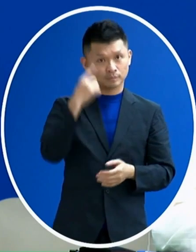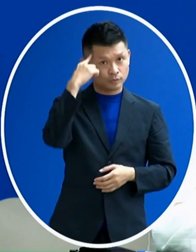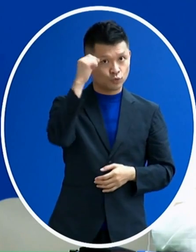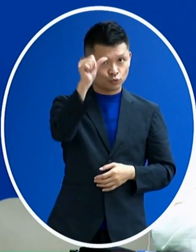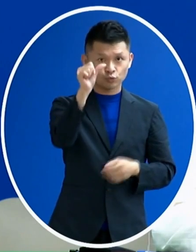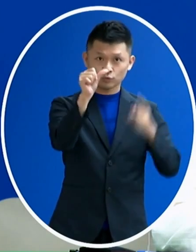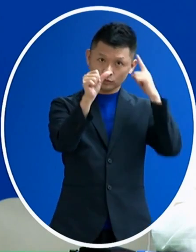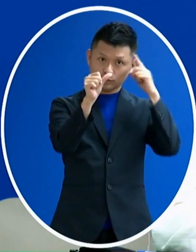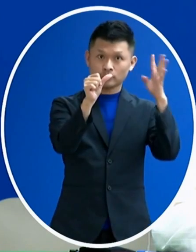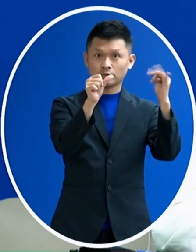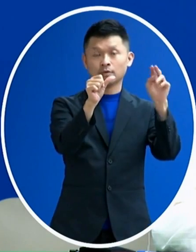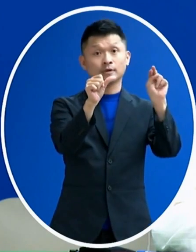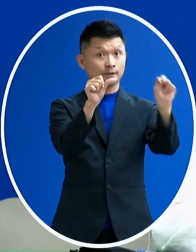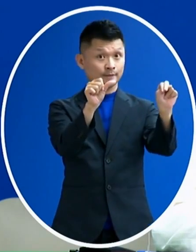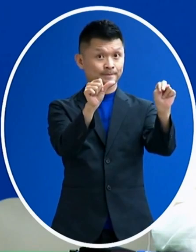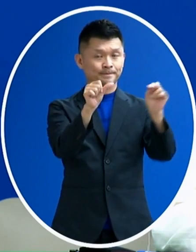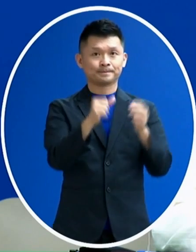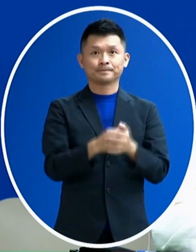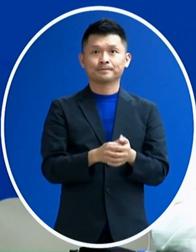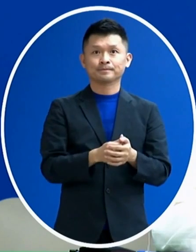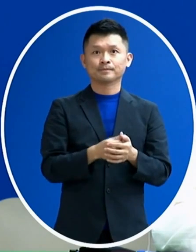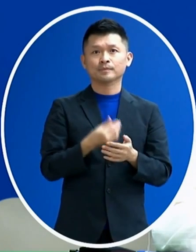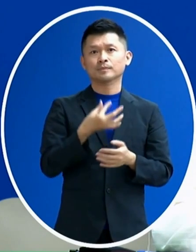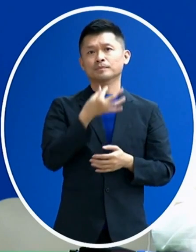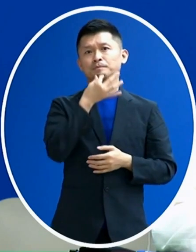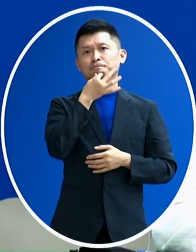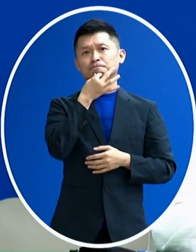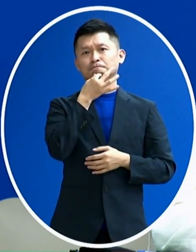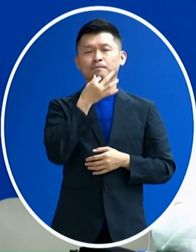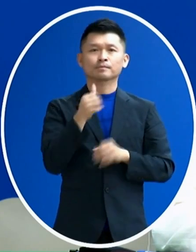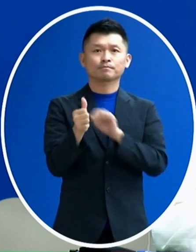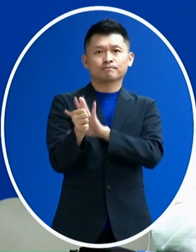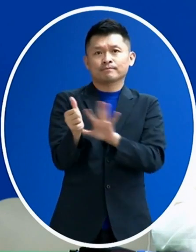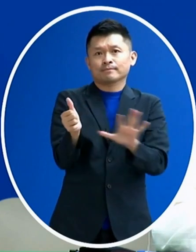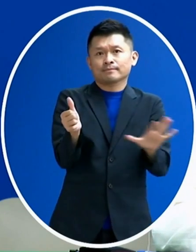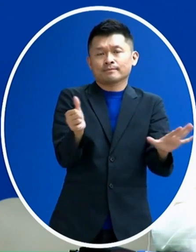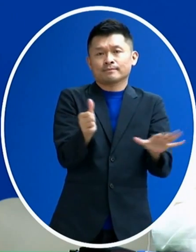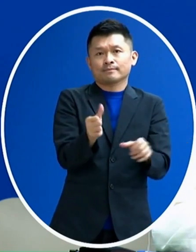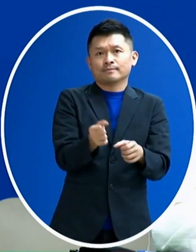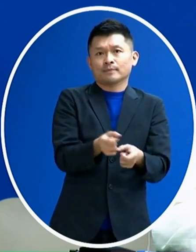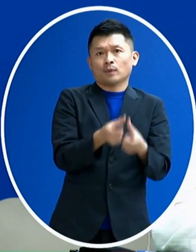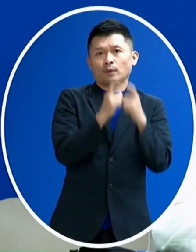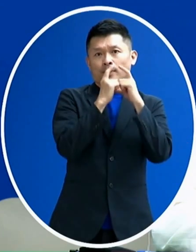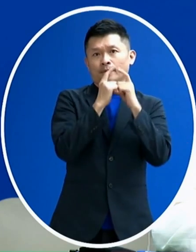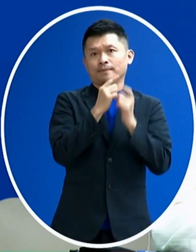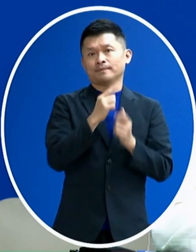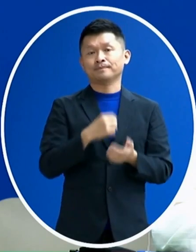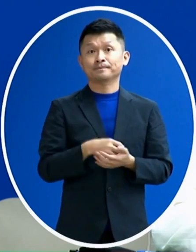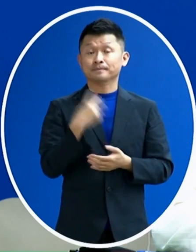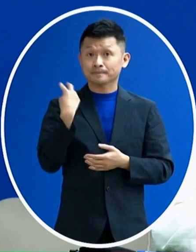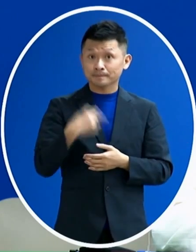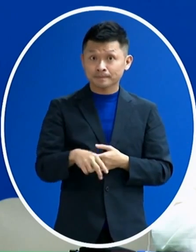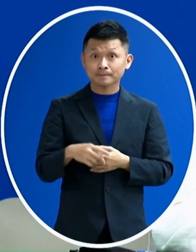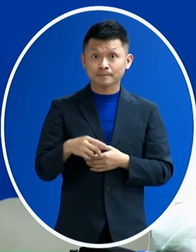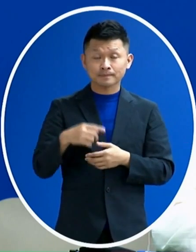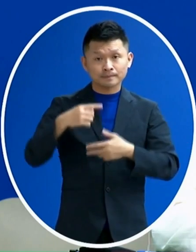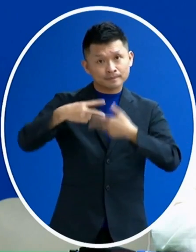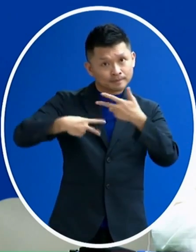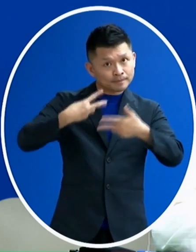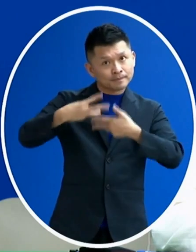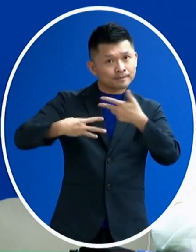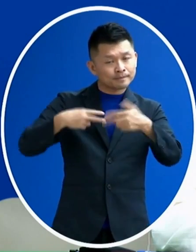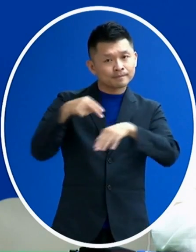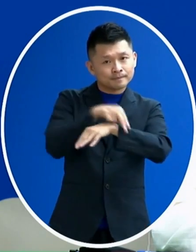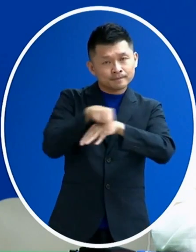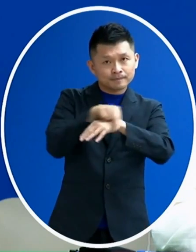5+N，以免说对疫情有这个过多的一些影响。那另外利用这段时间来调整一些相关的配